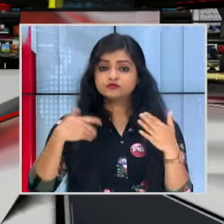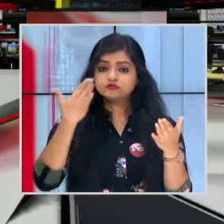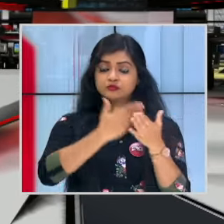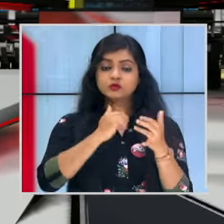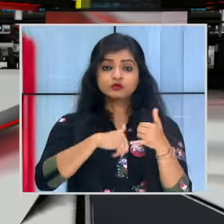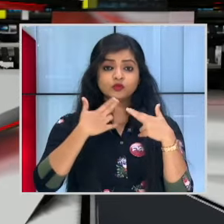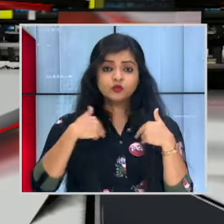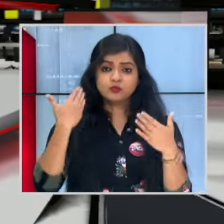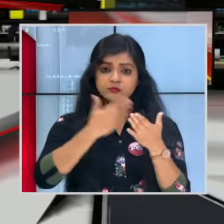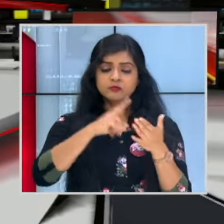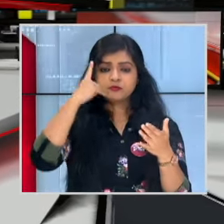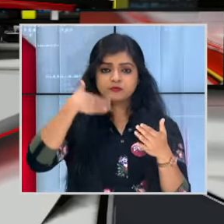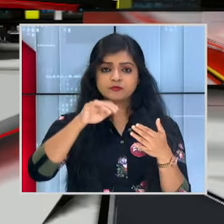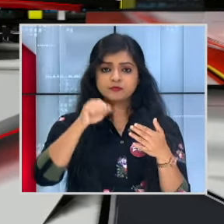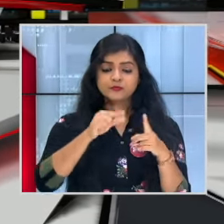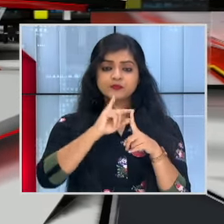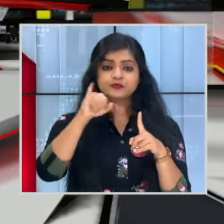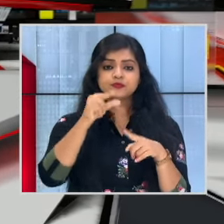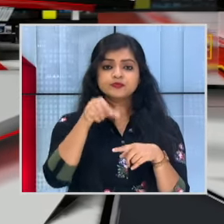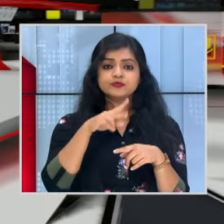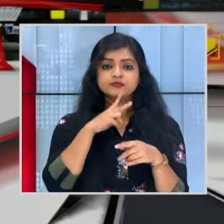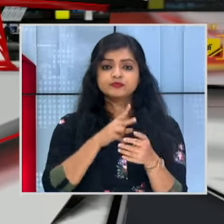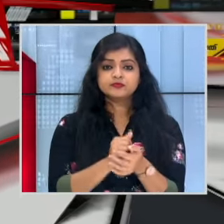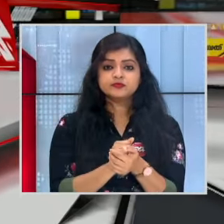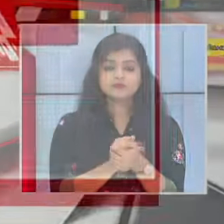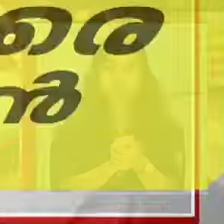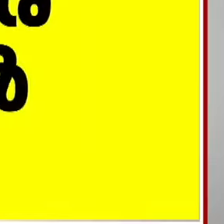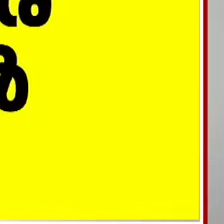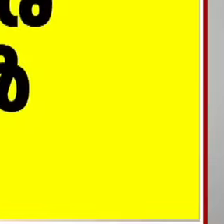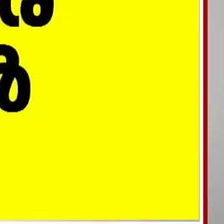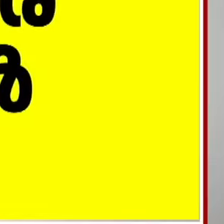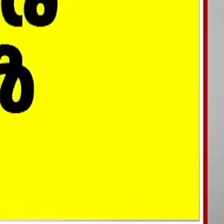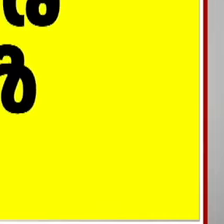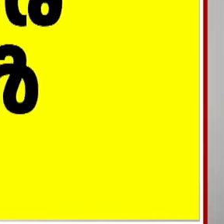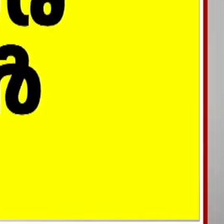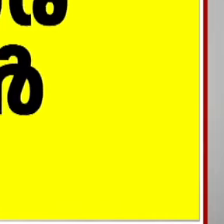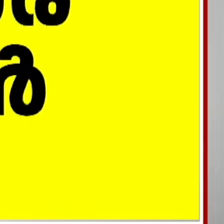സമീപിക്കുന്ന കാര്യം ആലോചനയിലുണ്ടെന്നും PJ പറഞ്ഞു. ഈ കേസ്